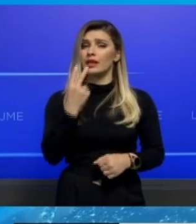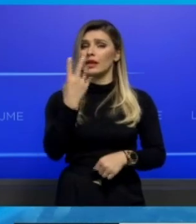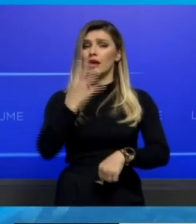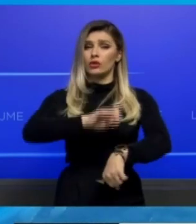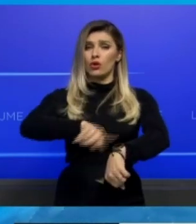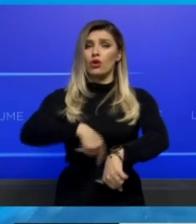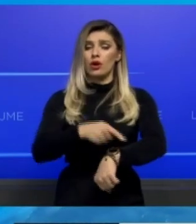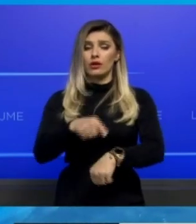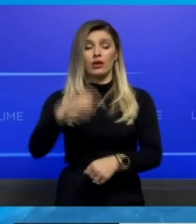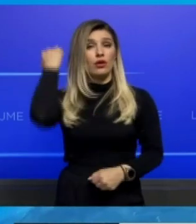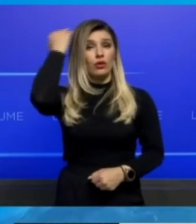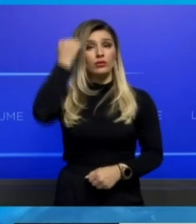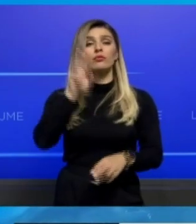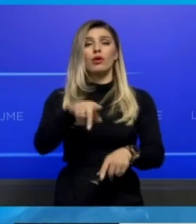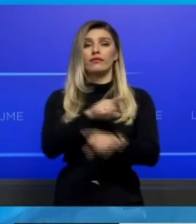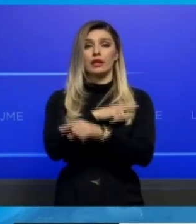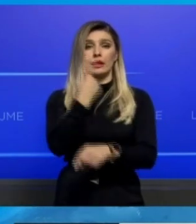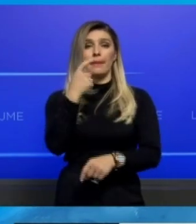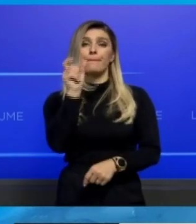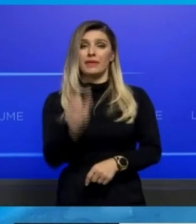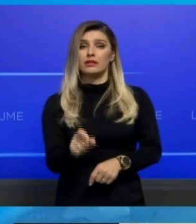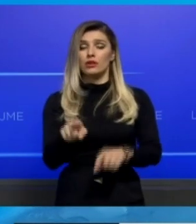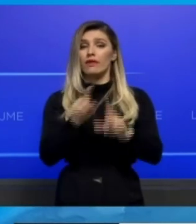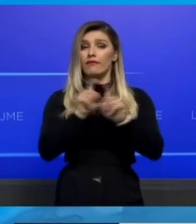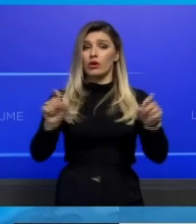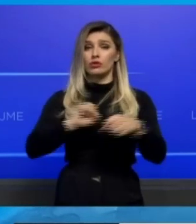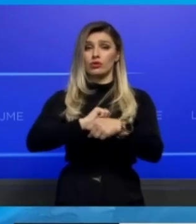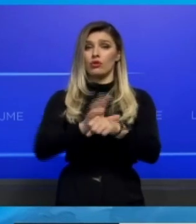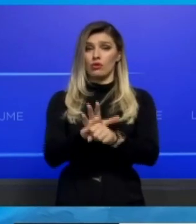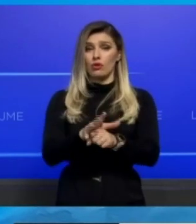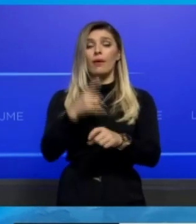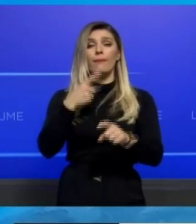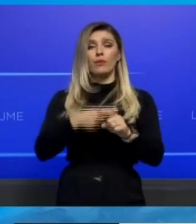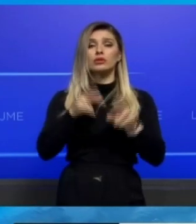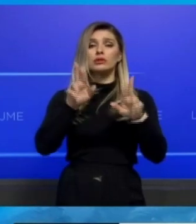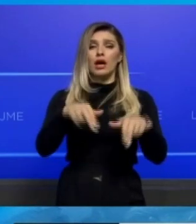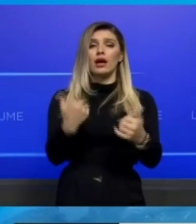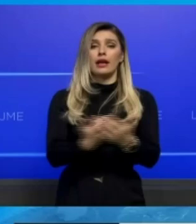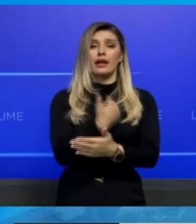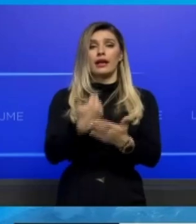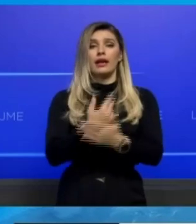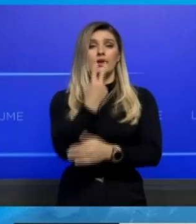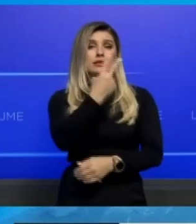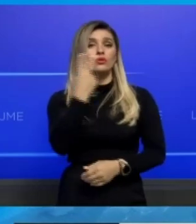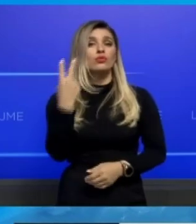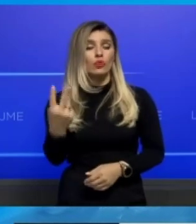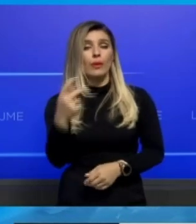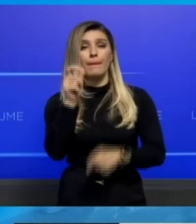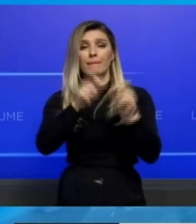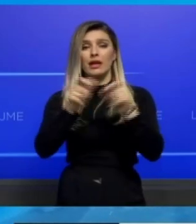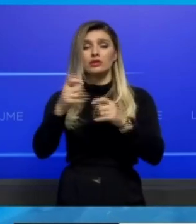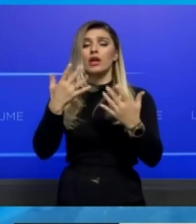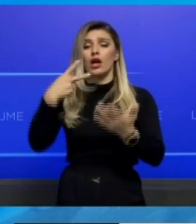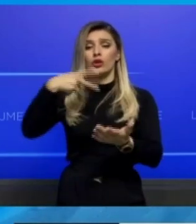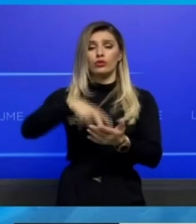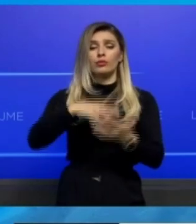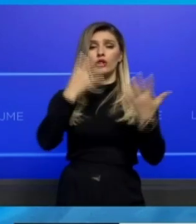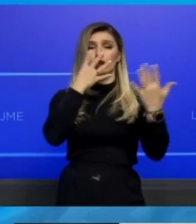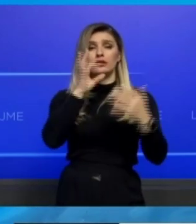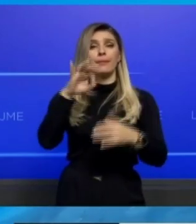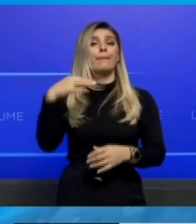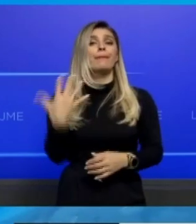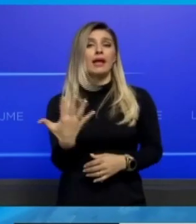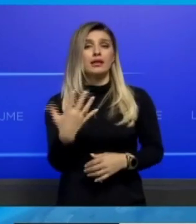orët e fundit në Kosovë ka vdekur një person nga koronavirusi, ndërsa janë regjistruar edhe 22 raste të reja nga 2095 testime të